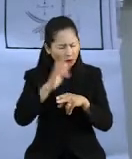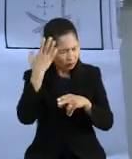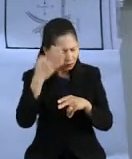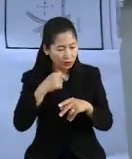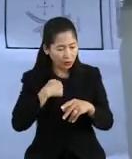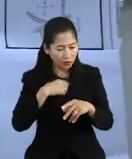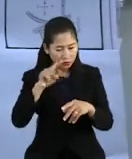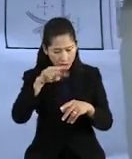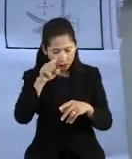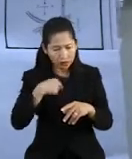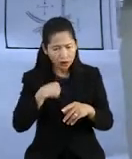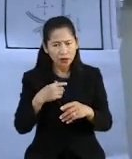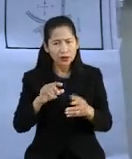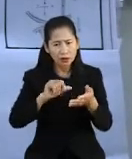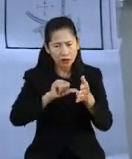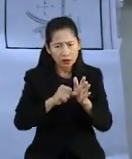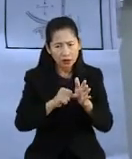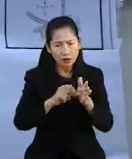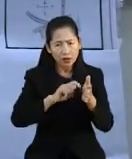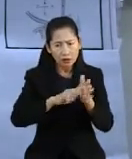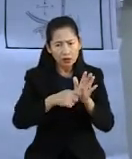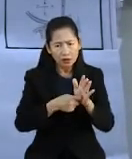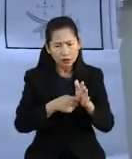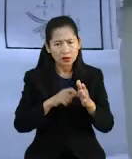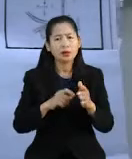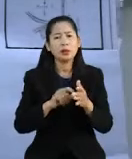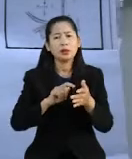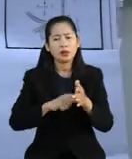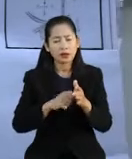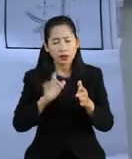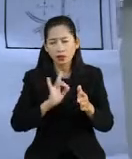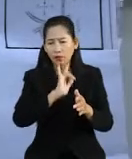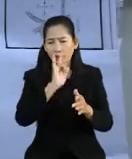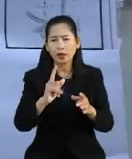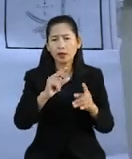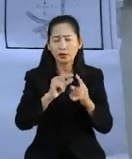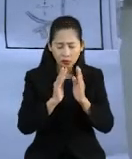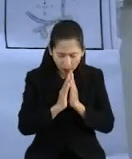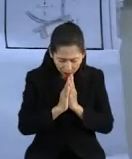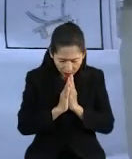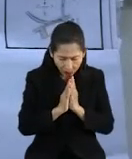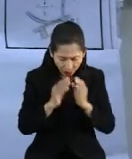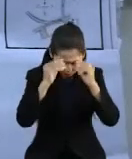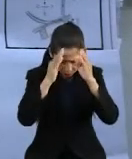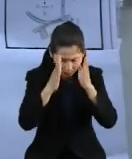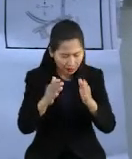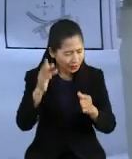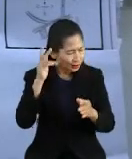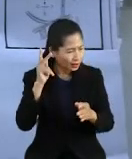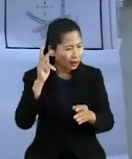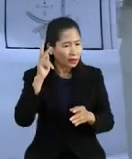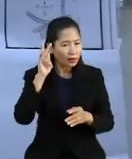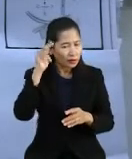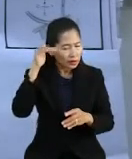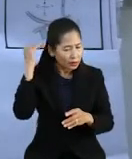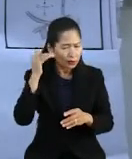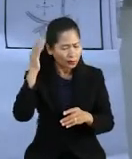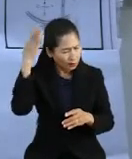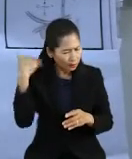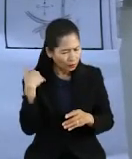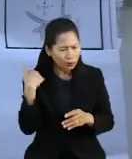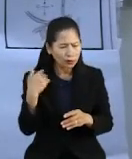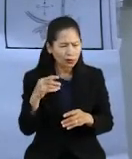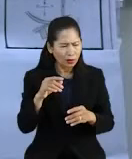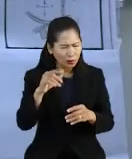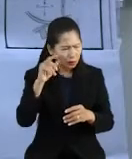xu khu nít cứ chỉ cần lưng mũi nè con nè trong chập đam xu con được prà ấy chả chầm điểm xu nè kêu nhầm xong mà chia sai nhầm bật vô chầm nọ này cái